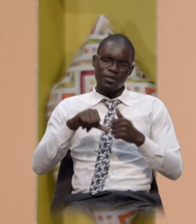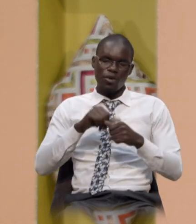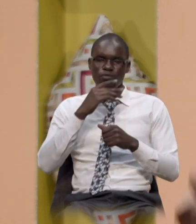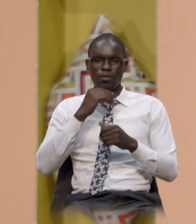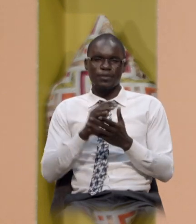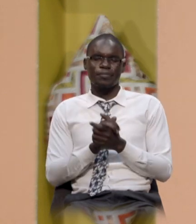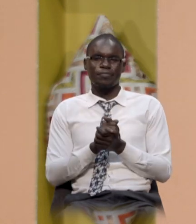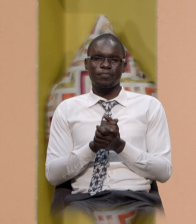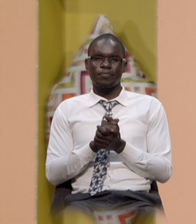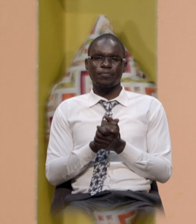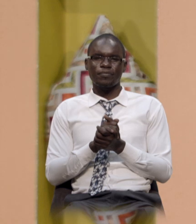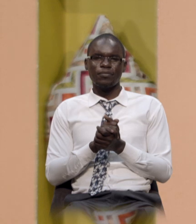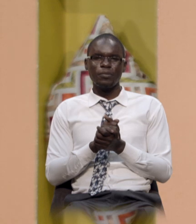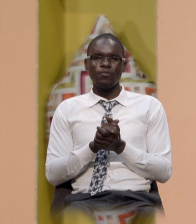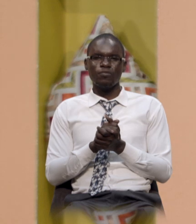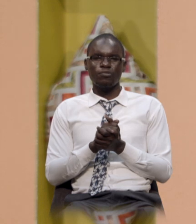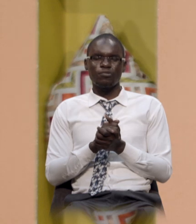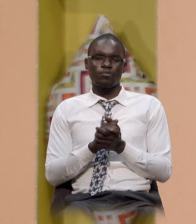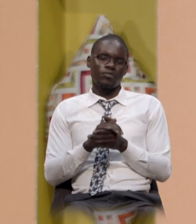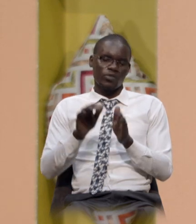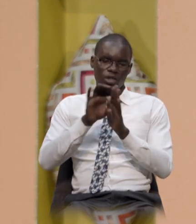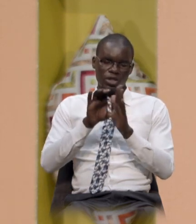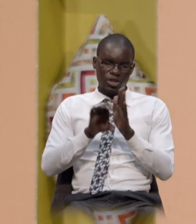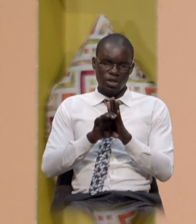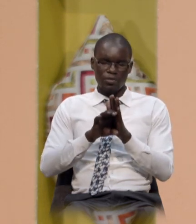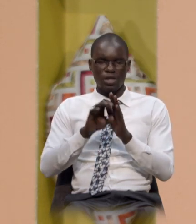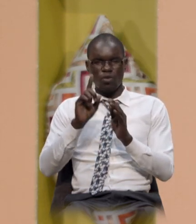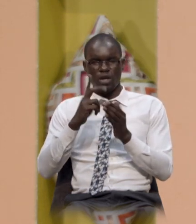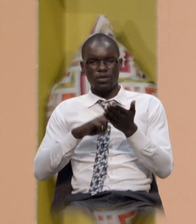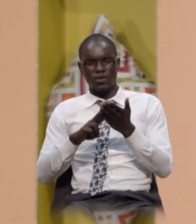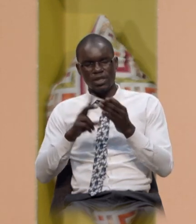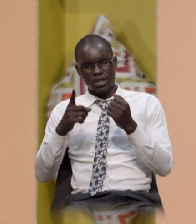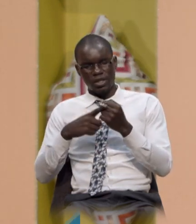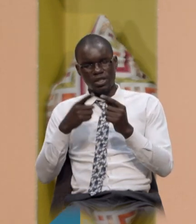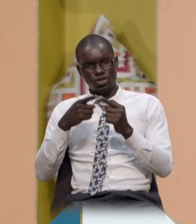mwanadamu. Ayubu mlango wa kwanza fungu la 6 hadi la 8